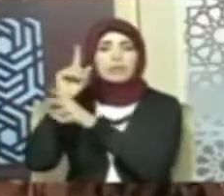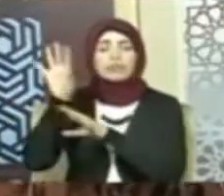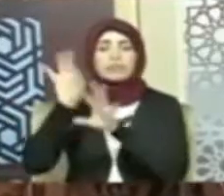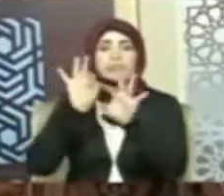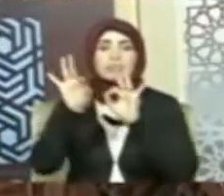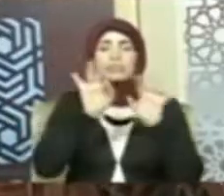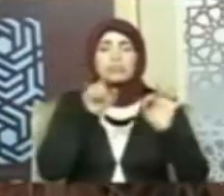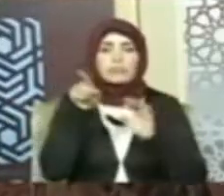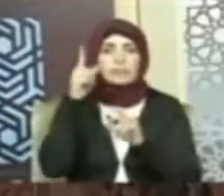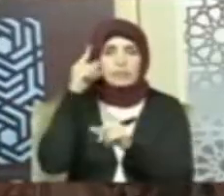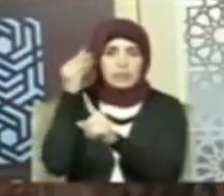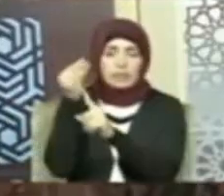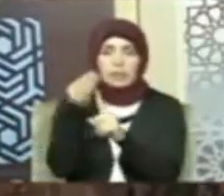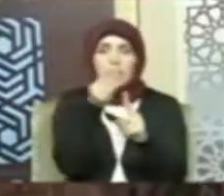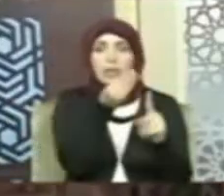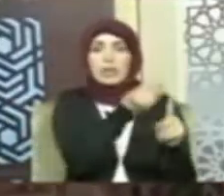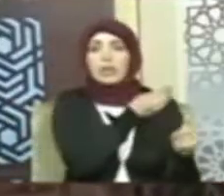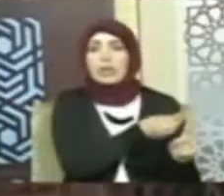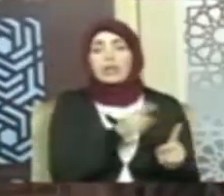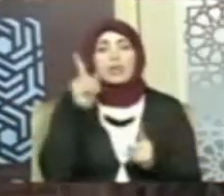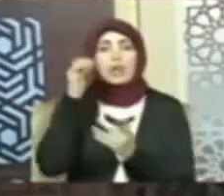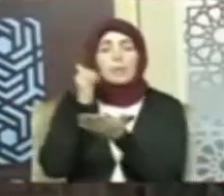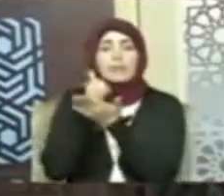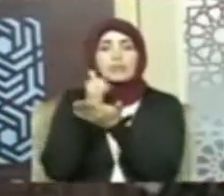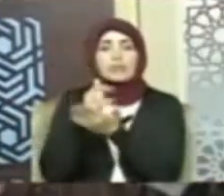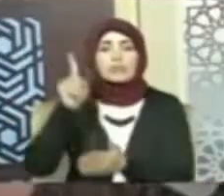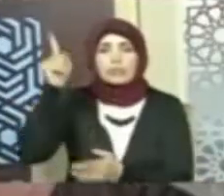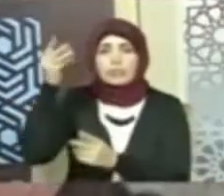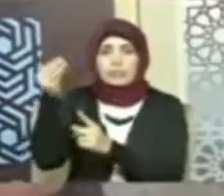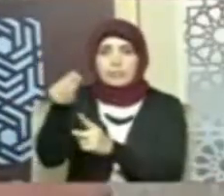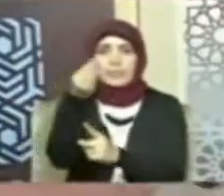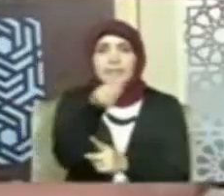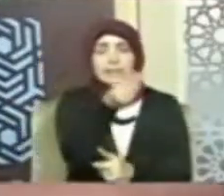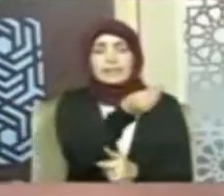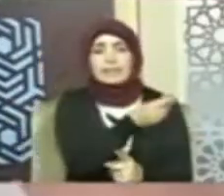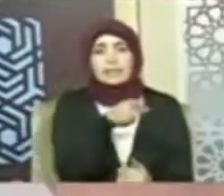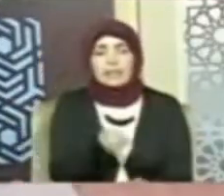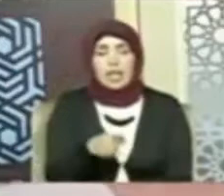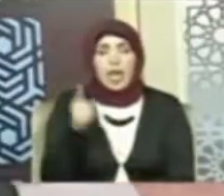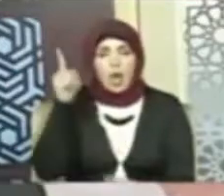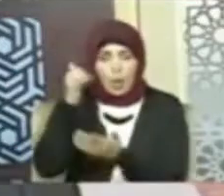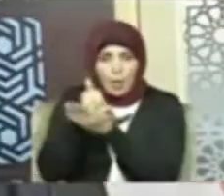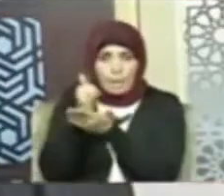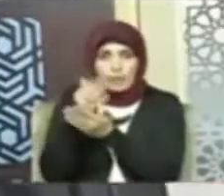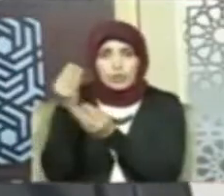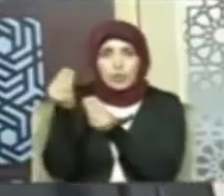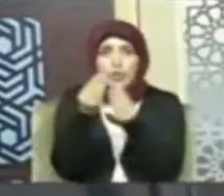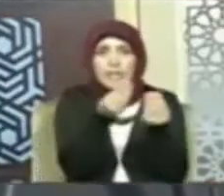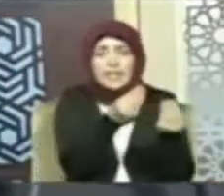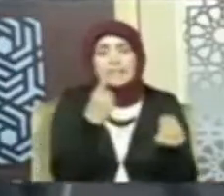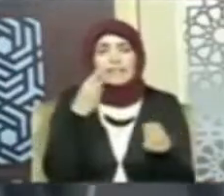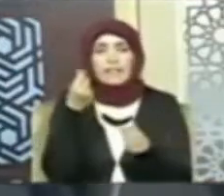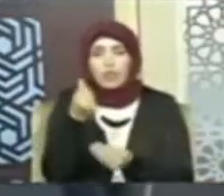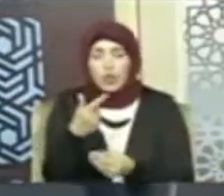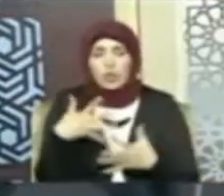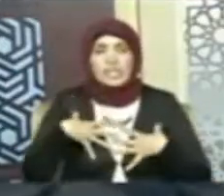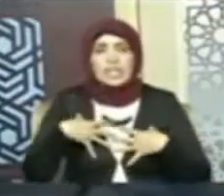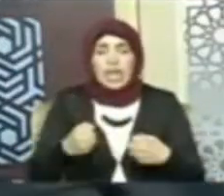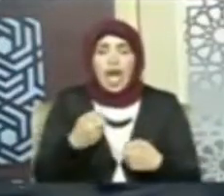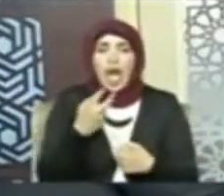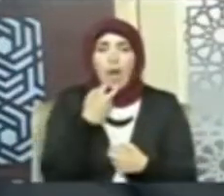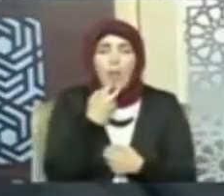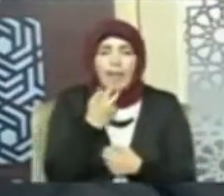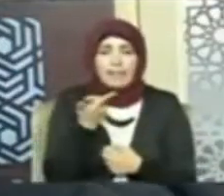الترقية. قل اللهم مالك الملك تؤتي الملك من تشاء انت وحدك،